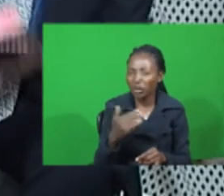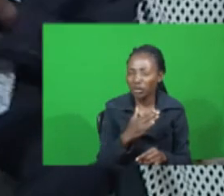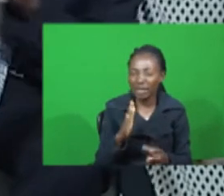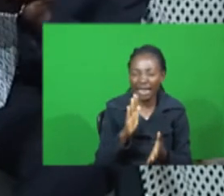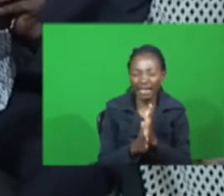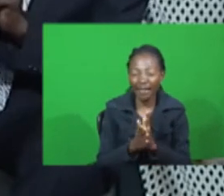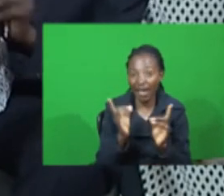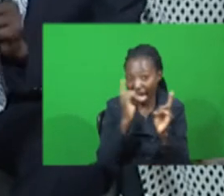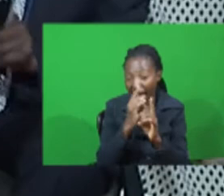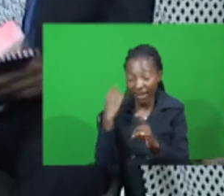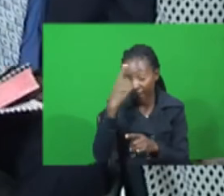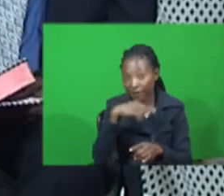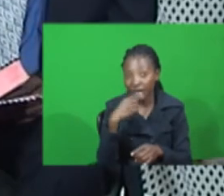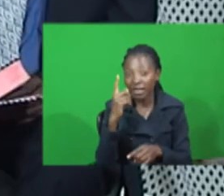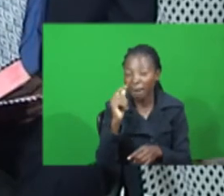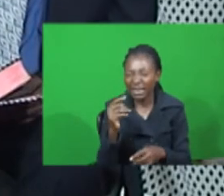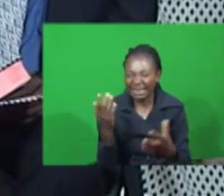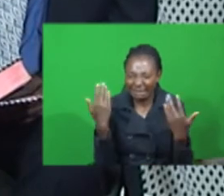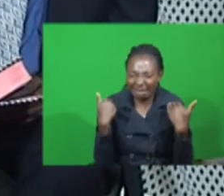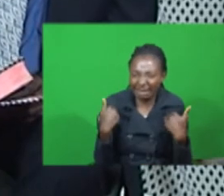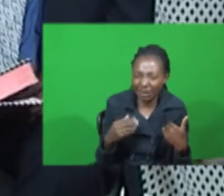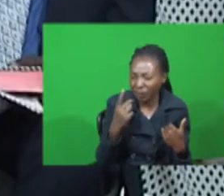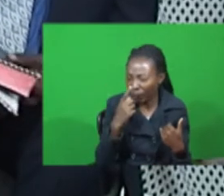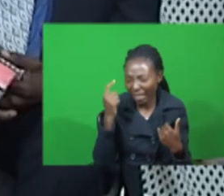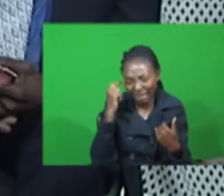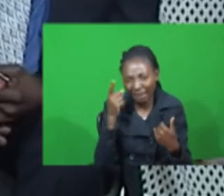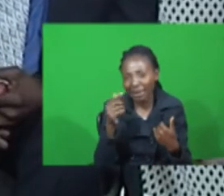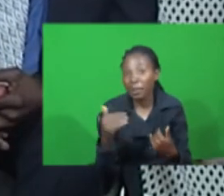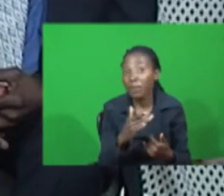asi pane mapfekero pane mapfekero aunotoona kuti icho chifevecho